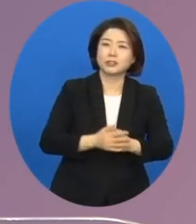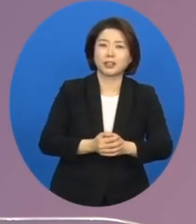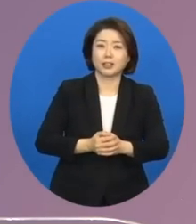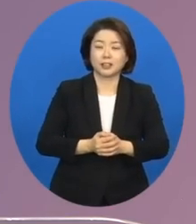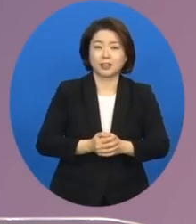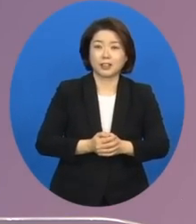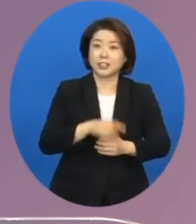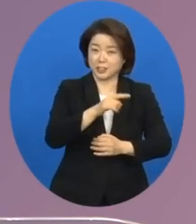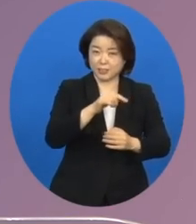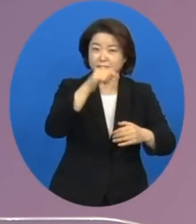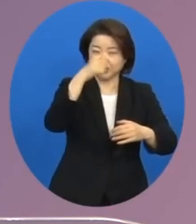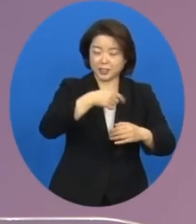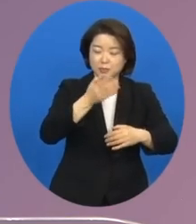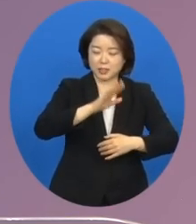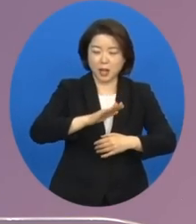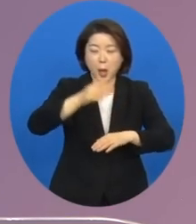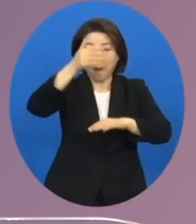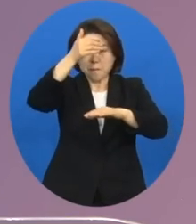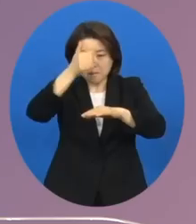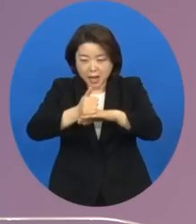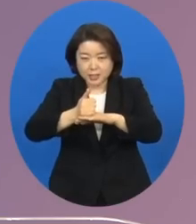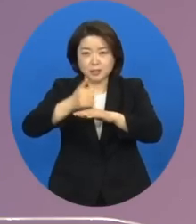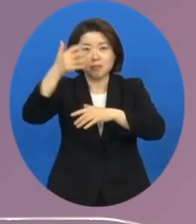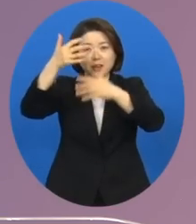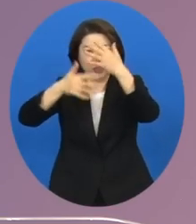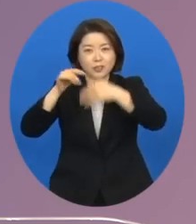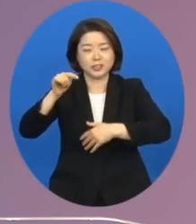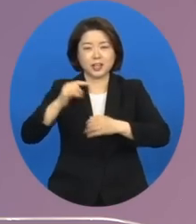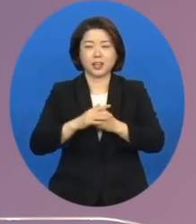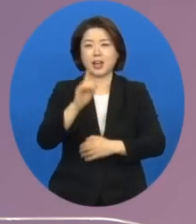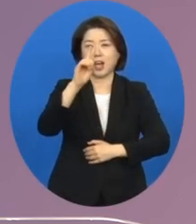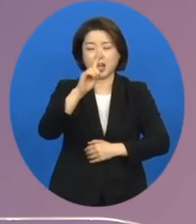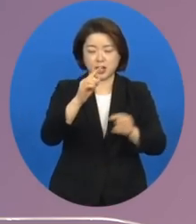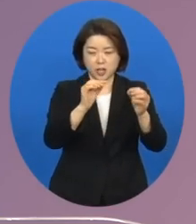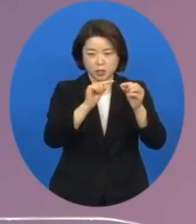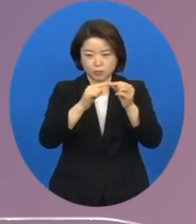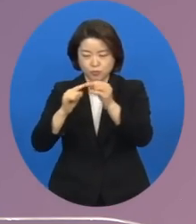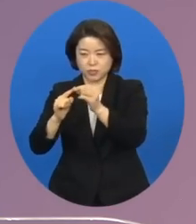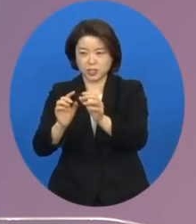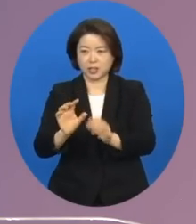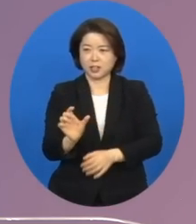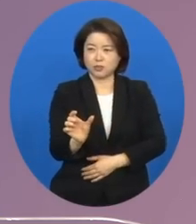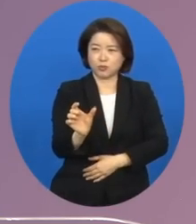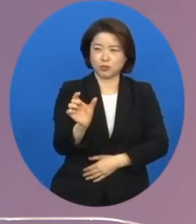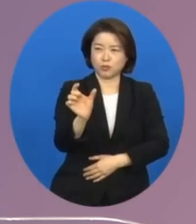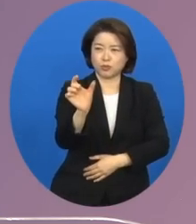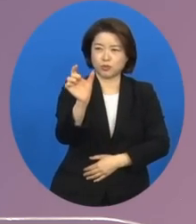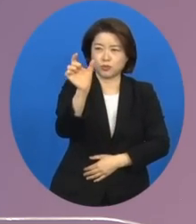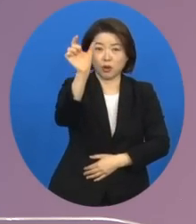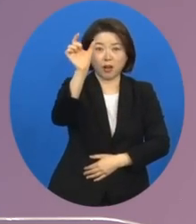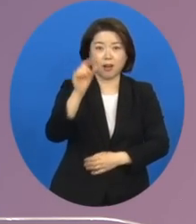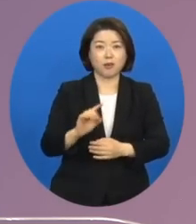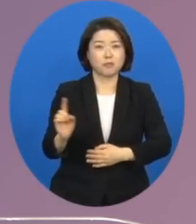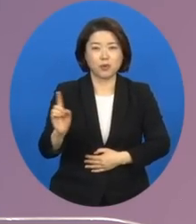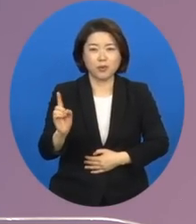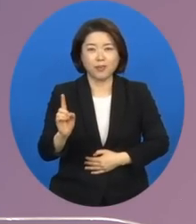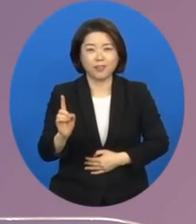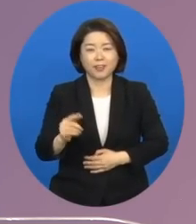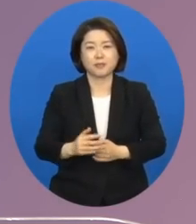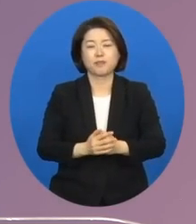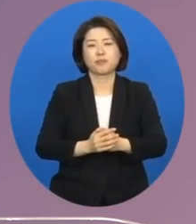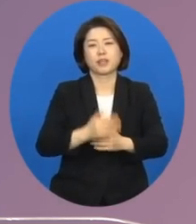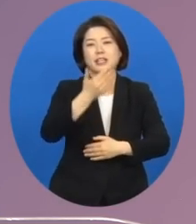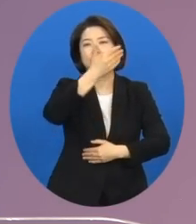마지막 영상에 마지막 장면에 하나의 문구가 이렇게 올라갔습니다 그 문구는 다름 아니라